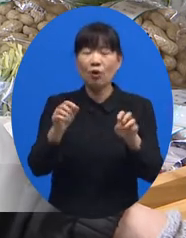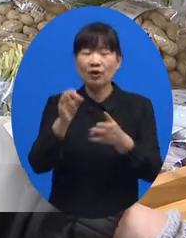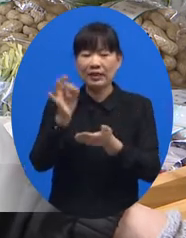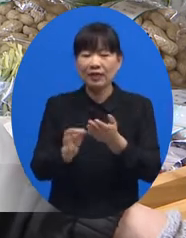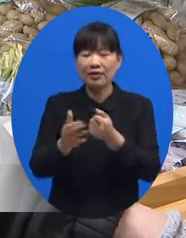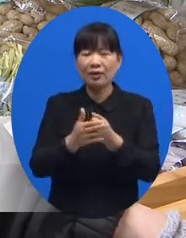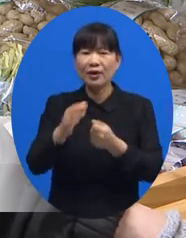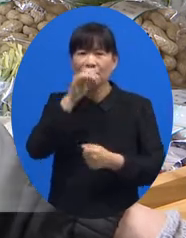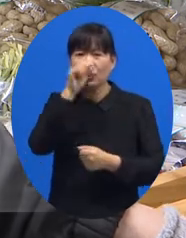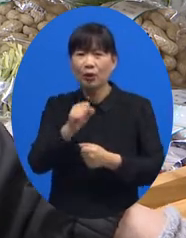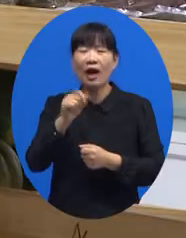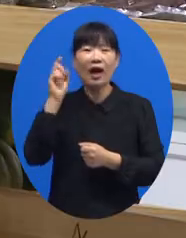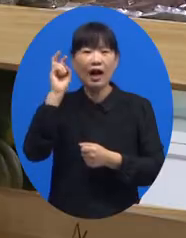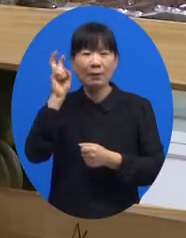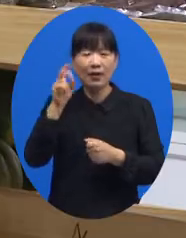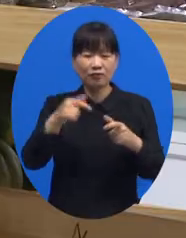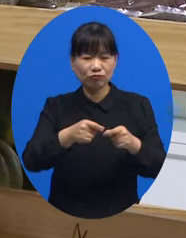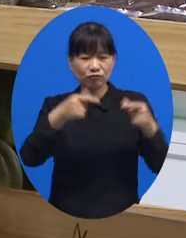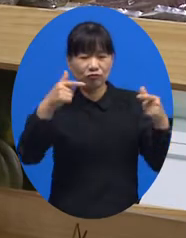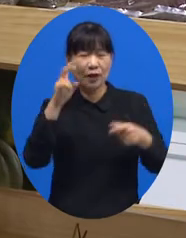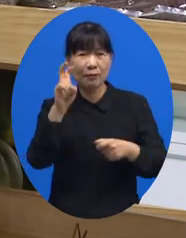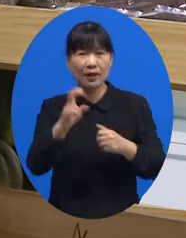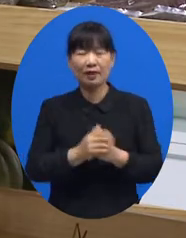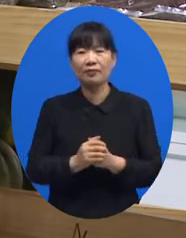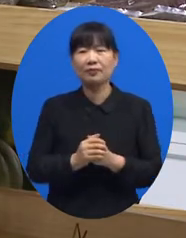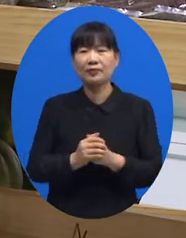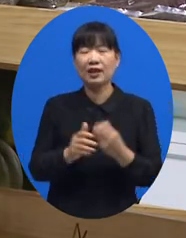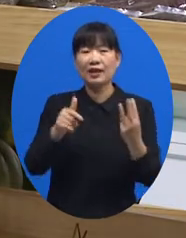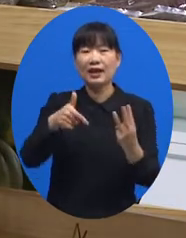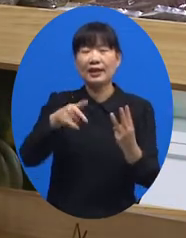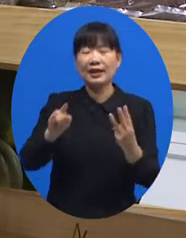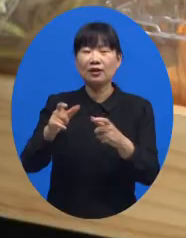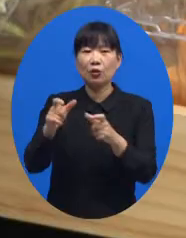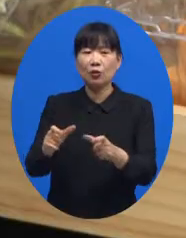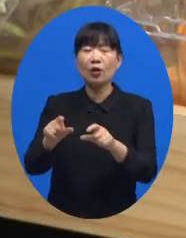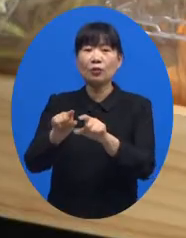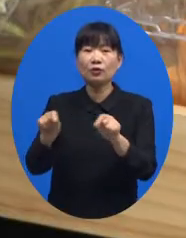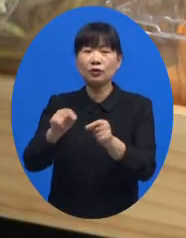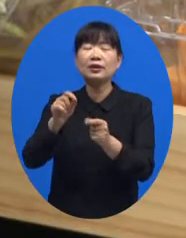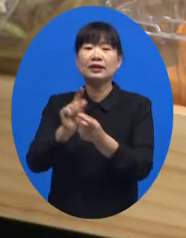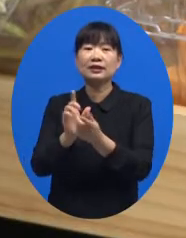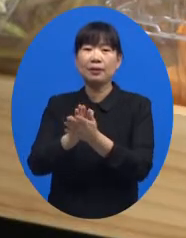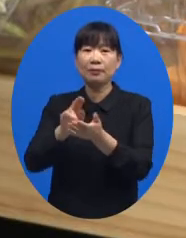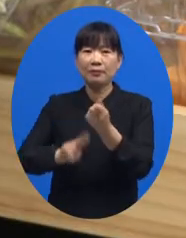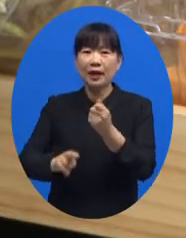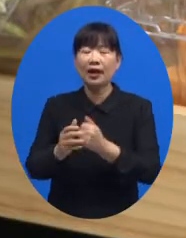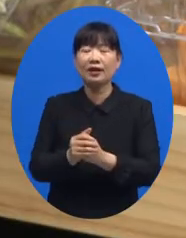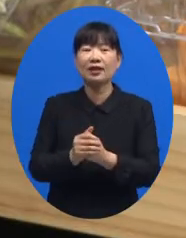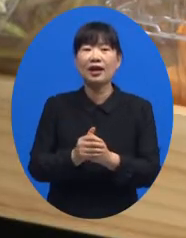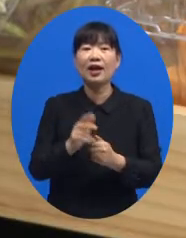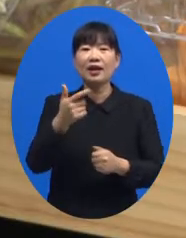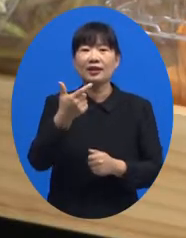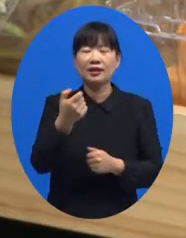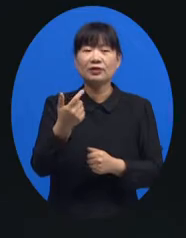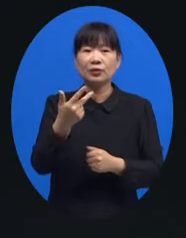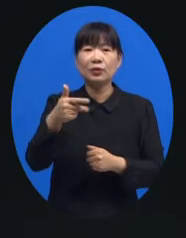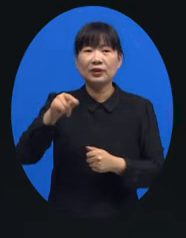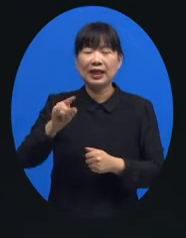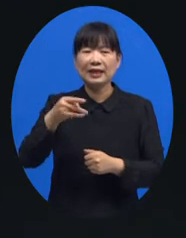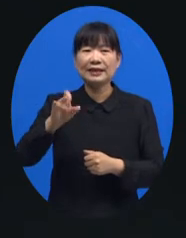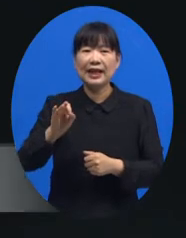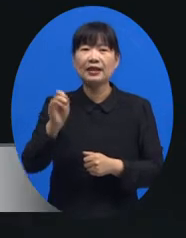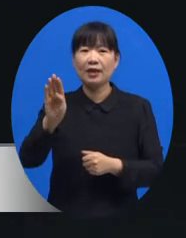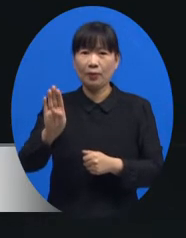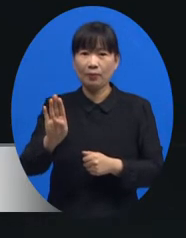이제 앞으로 여기 많아질 거예요. 도내 83개 로컬푸드 직매장뿐만 아니라 67개 생협도 참여하고 있습니다.